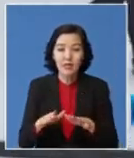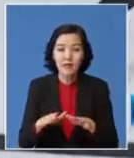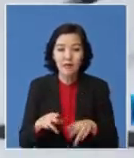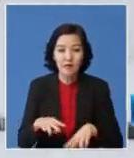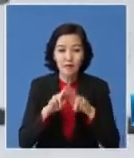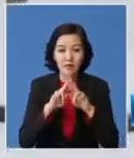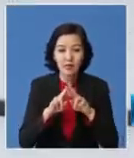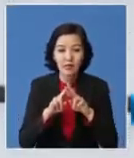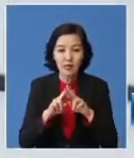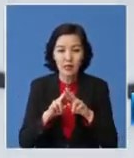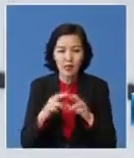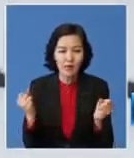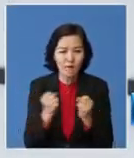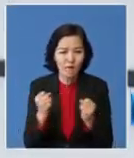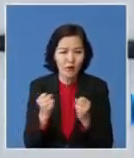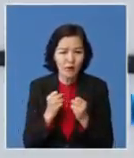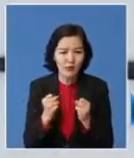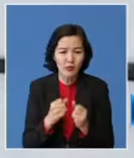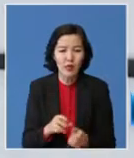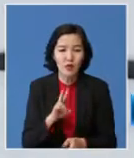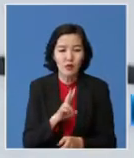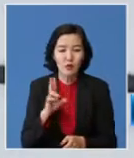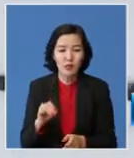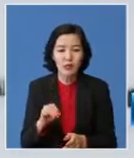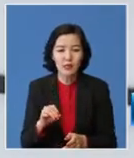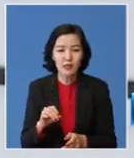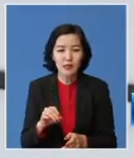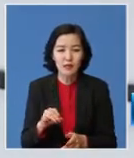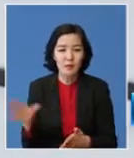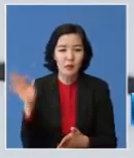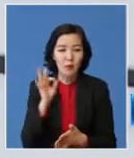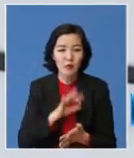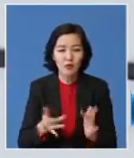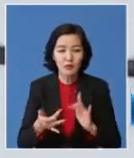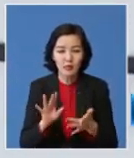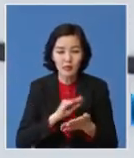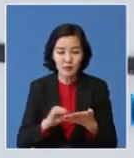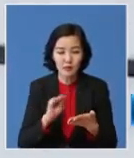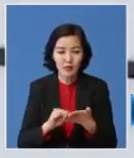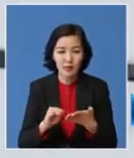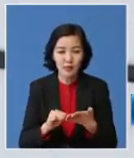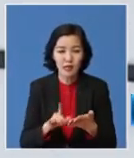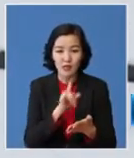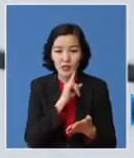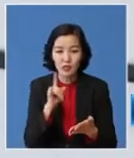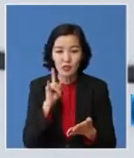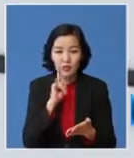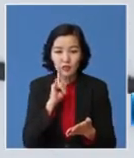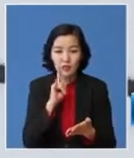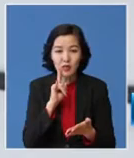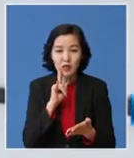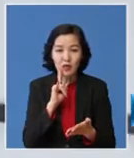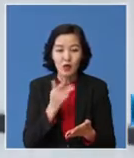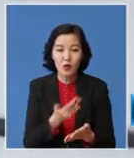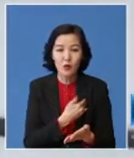Астане при лютом морозе, передает Нур-КЗ. В комментариях пользователи сети отметили, что якобы героиня видео ходит в таком